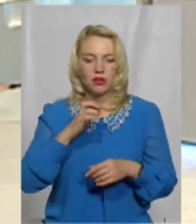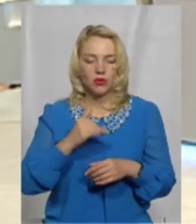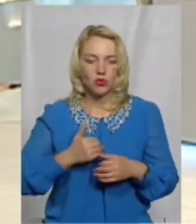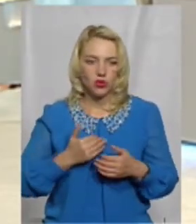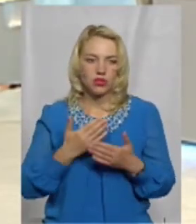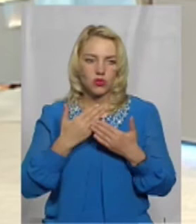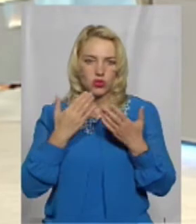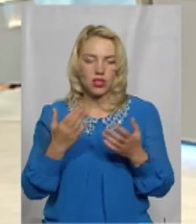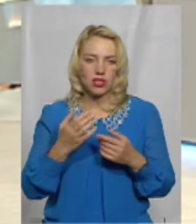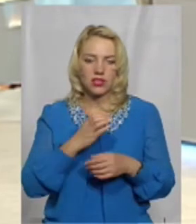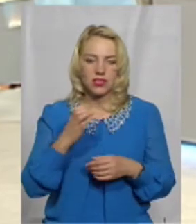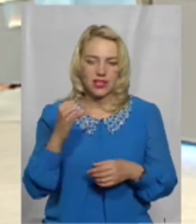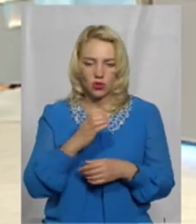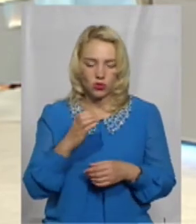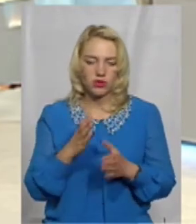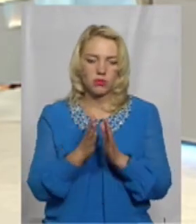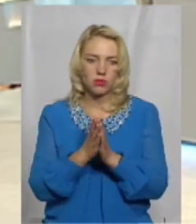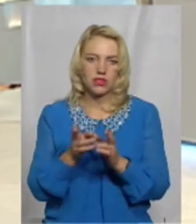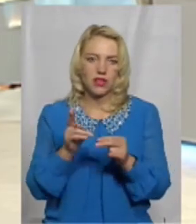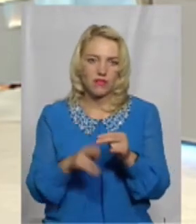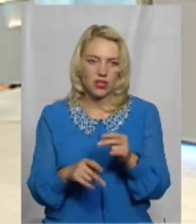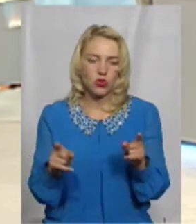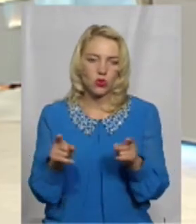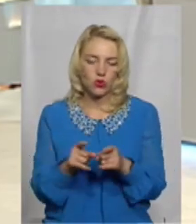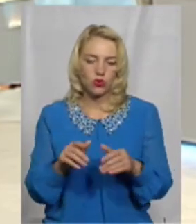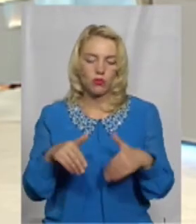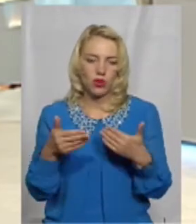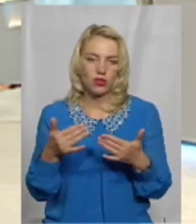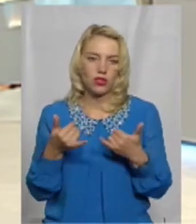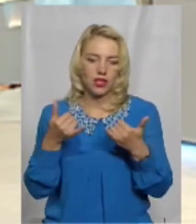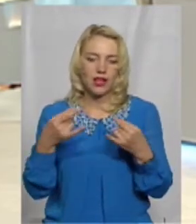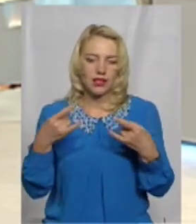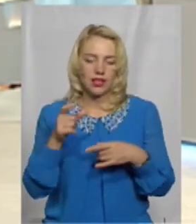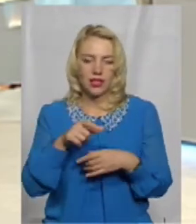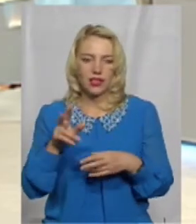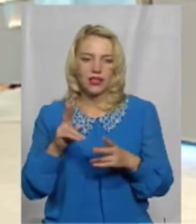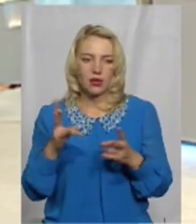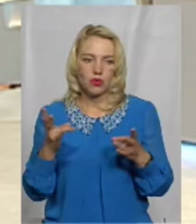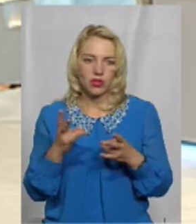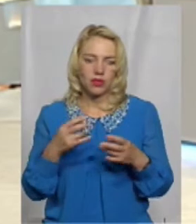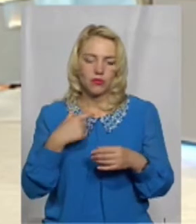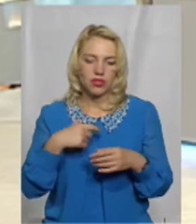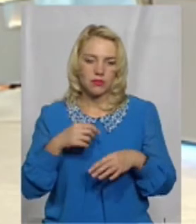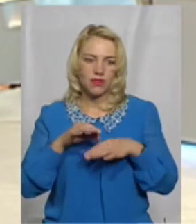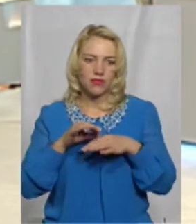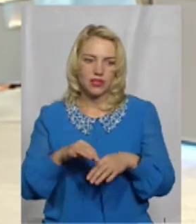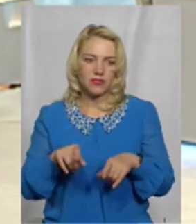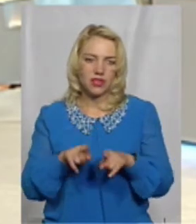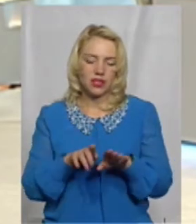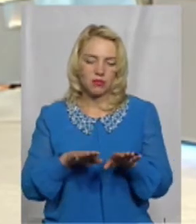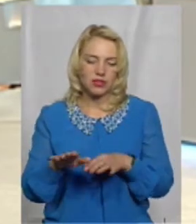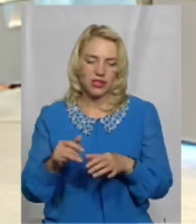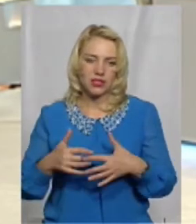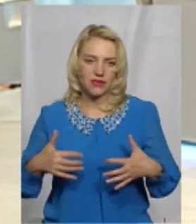останні 20 секунд попросити вас, пане Олександре, завершити короткою порадою для телеглядачів, як себе потрібно все ж таки вести в таких місцях з тваринами.